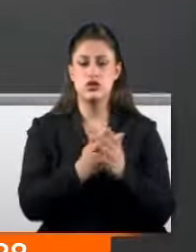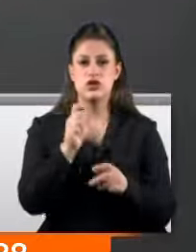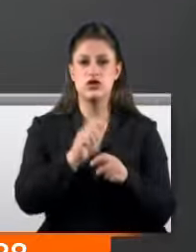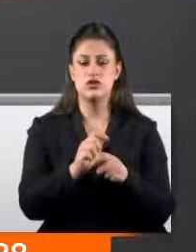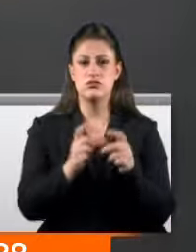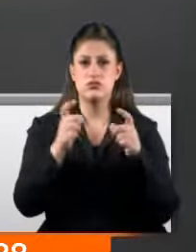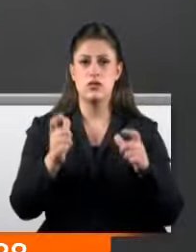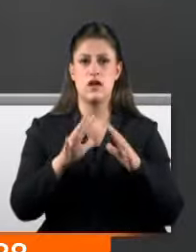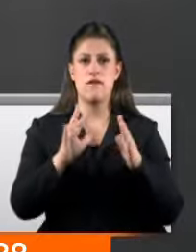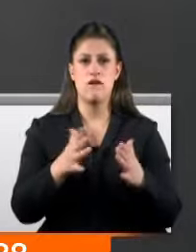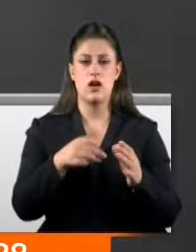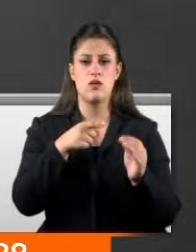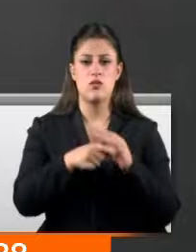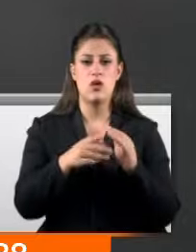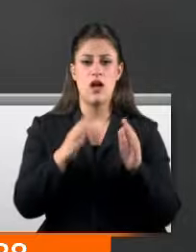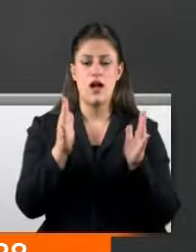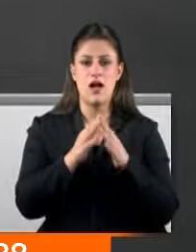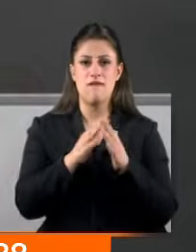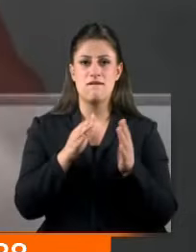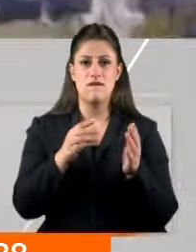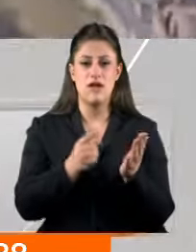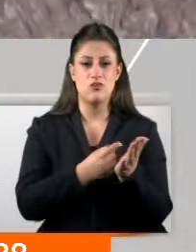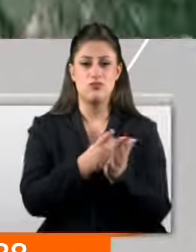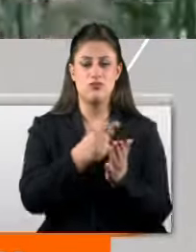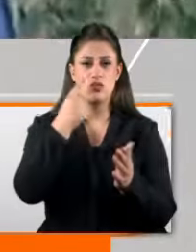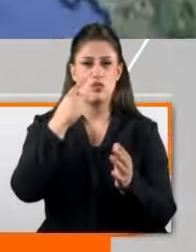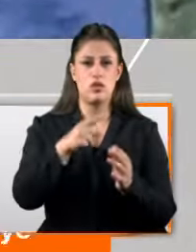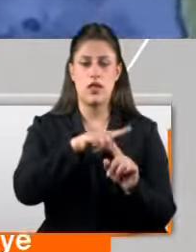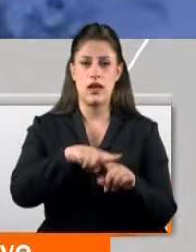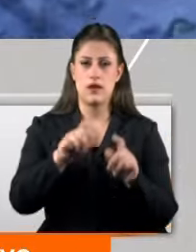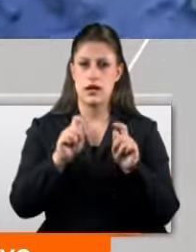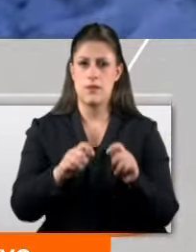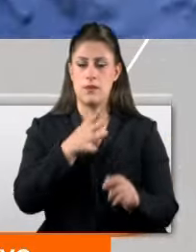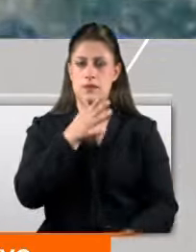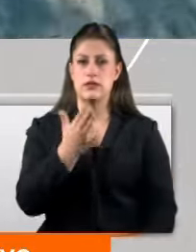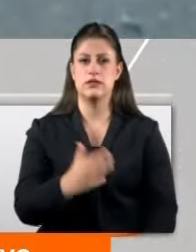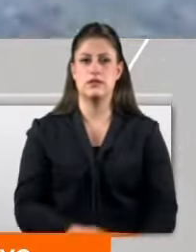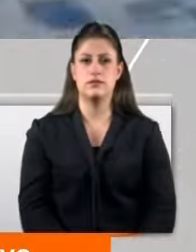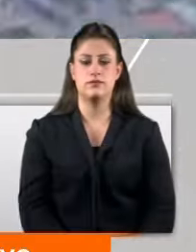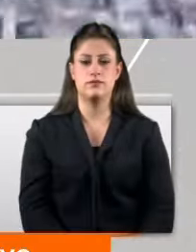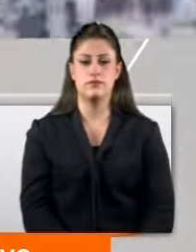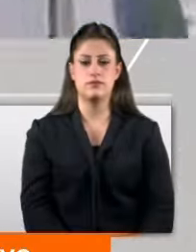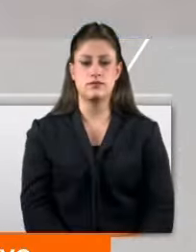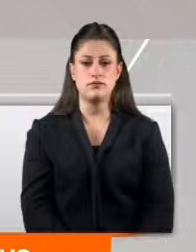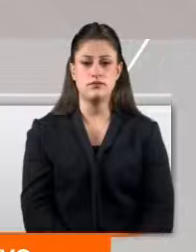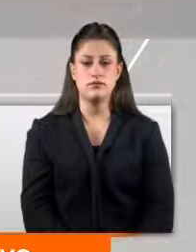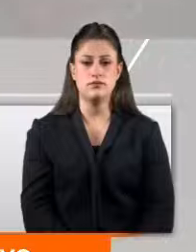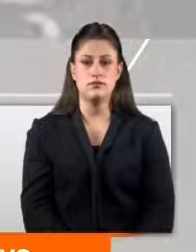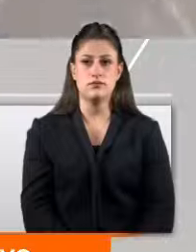konutunuzun haritalarda görünmesini engelleyebilirsiniz. Hukuk departmanına mail atarak bunun